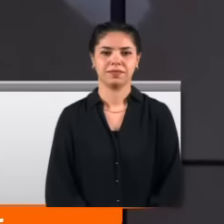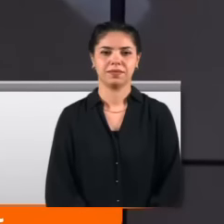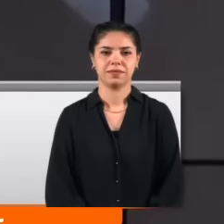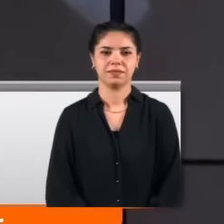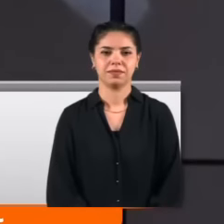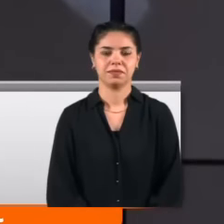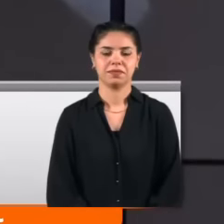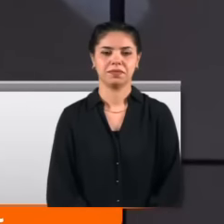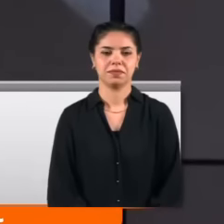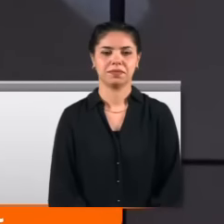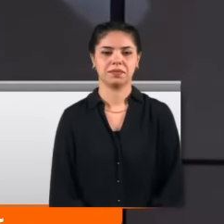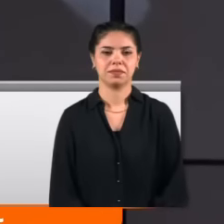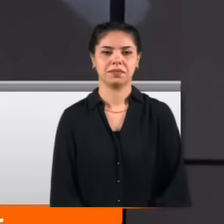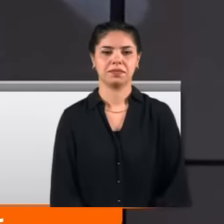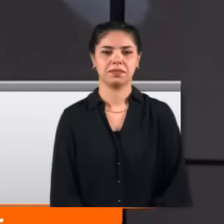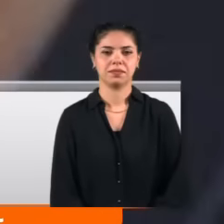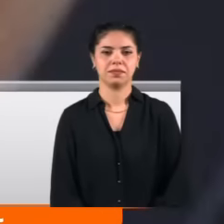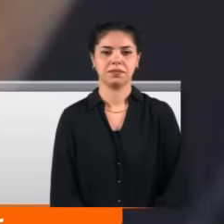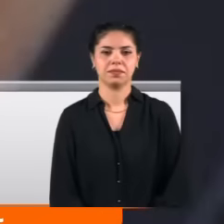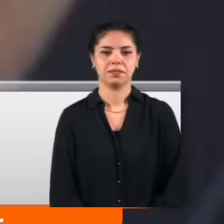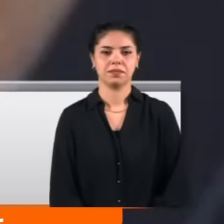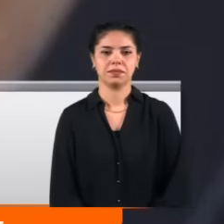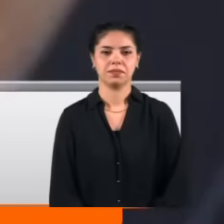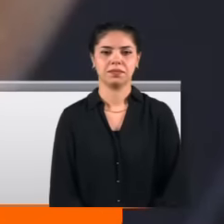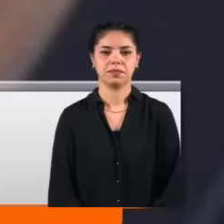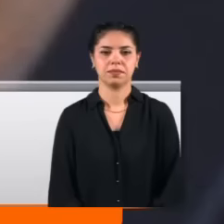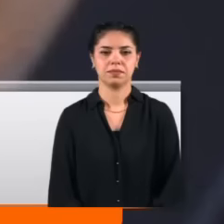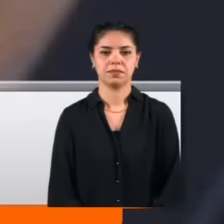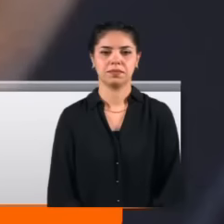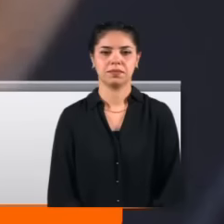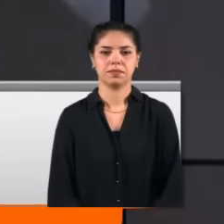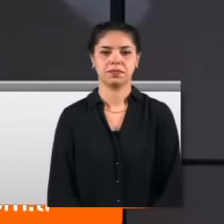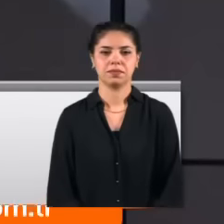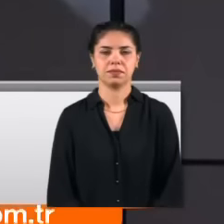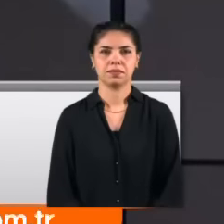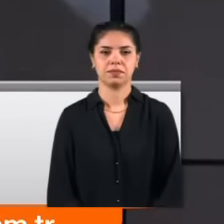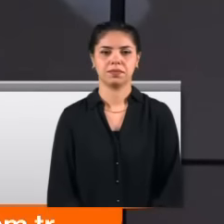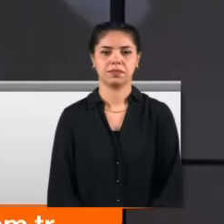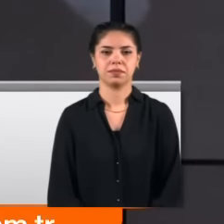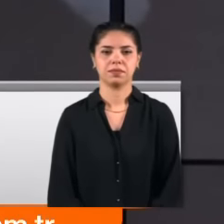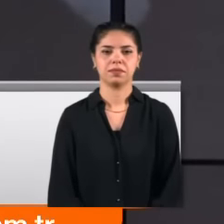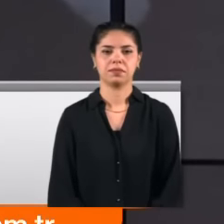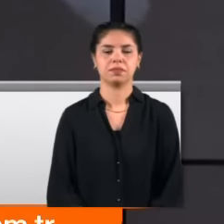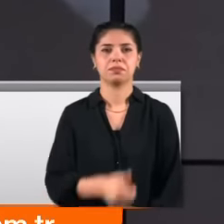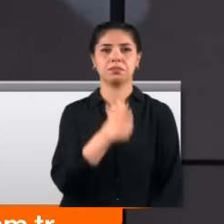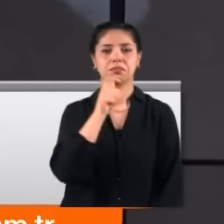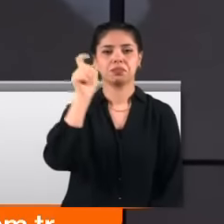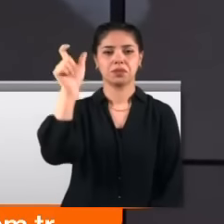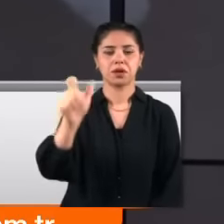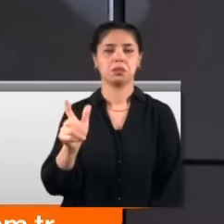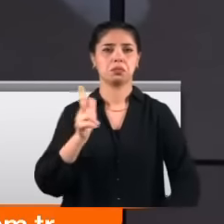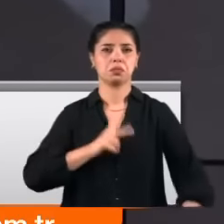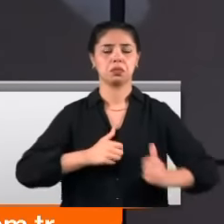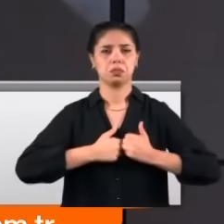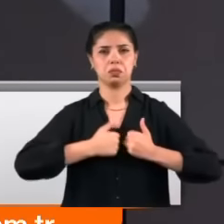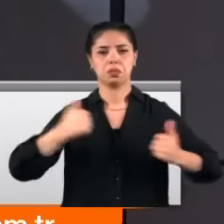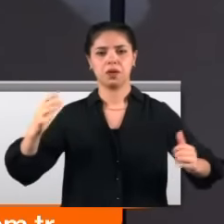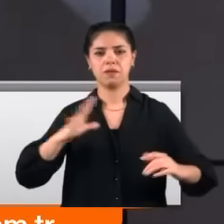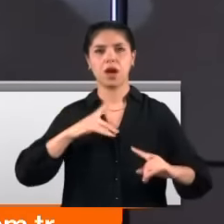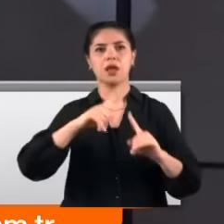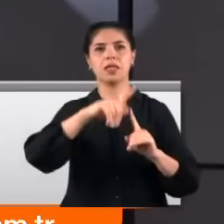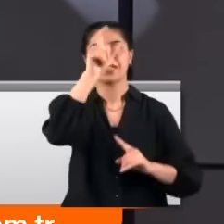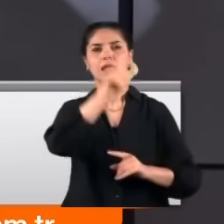kill the next president of the United States. Hulk Hogan bile sahnede üstünü başını yırtarak Trump'a oy